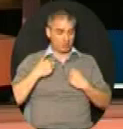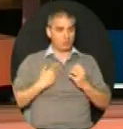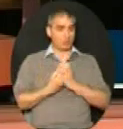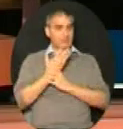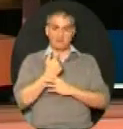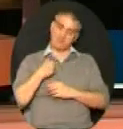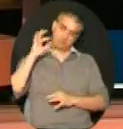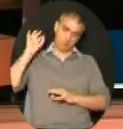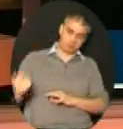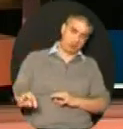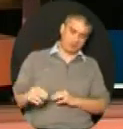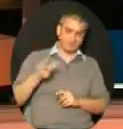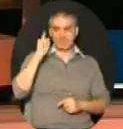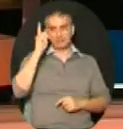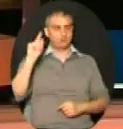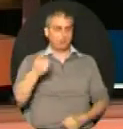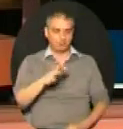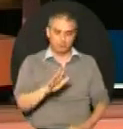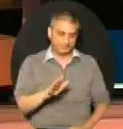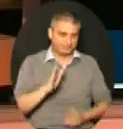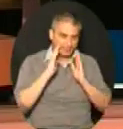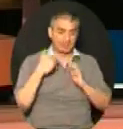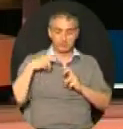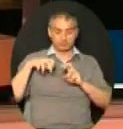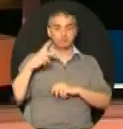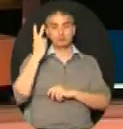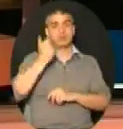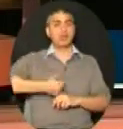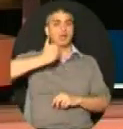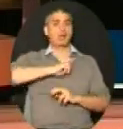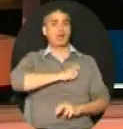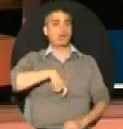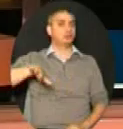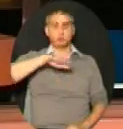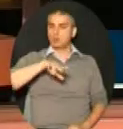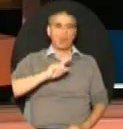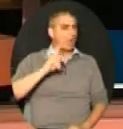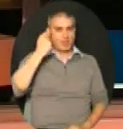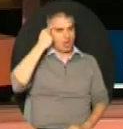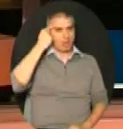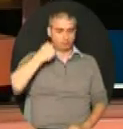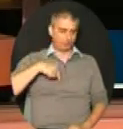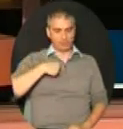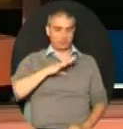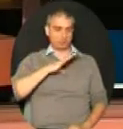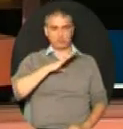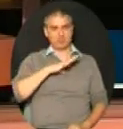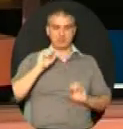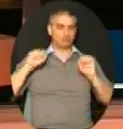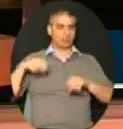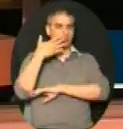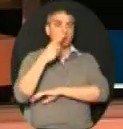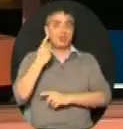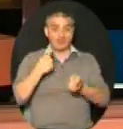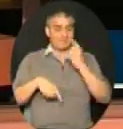היינו מקימים ואנחנו פוגעים ולהזיר את כולם, תאמין לי, אני ישבתי שם עם שני ראשי רשויות, אף אחד מהם לא חושב שאנחנו סכנה לשלטון המדינה